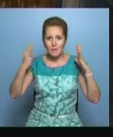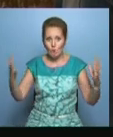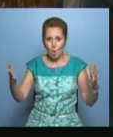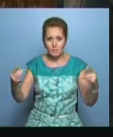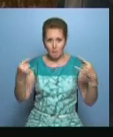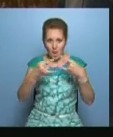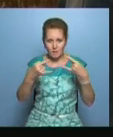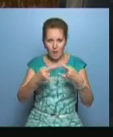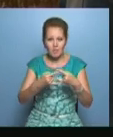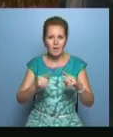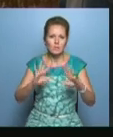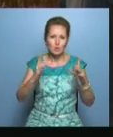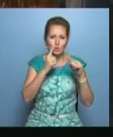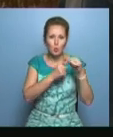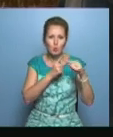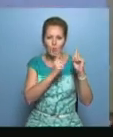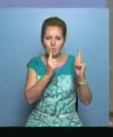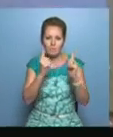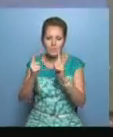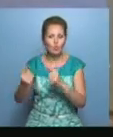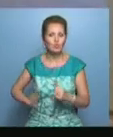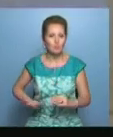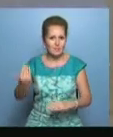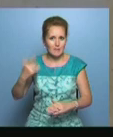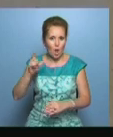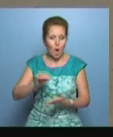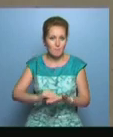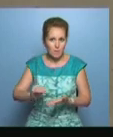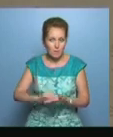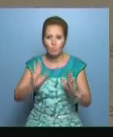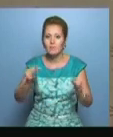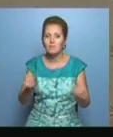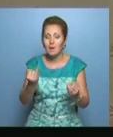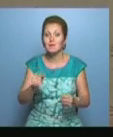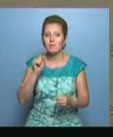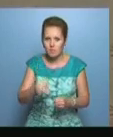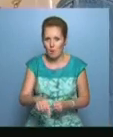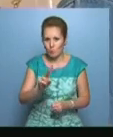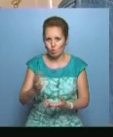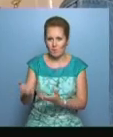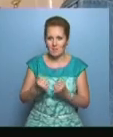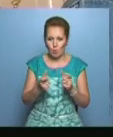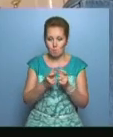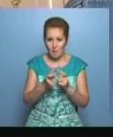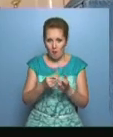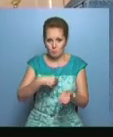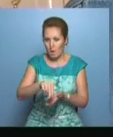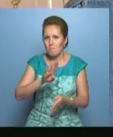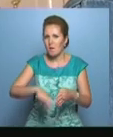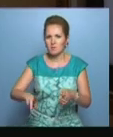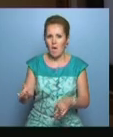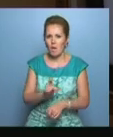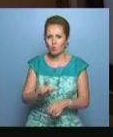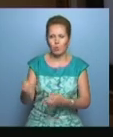жизни композитора. Здесь будет интересно даже тем, кто возьмет билет без услуг экскурсовода. Хотя во время реконструкции долго спорили, нужны